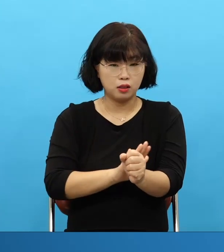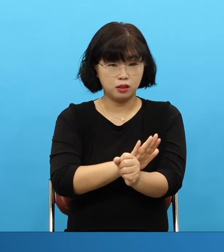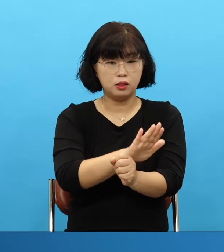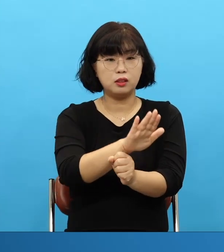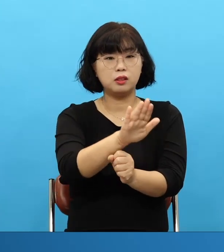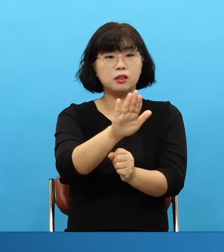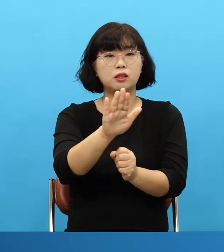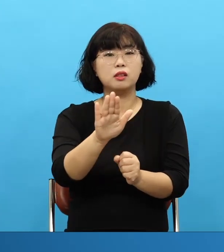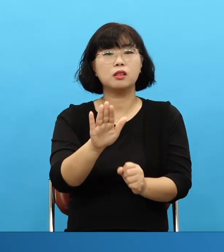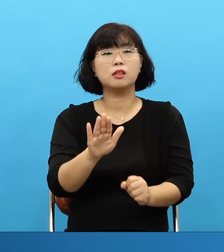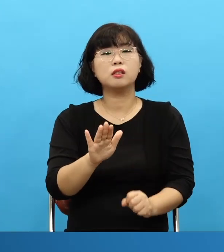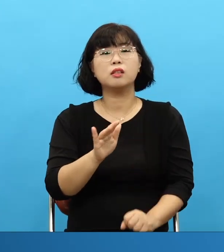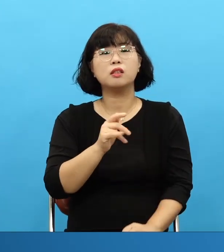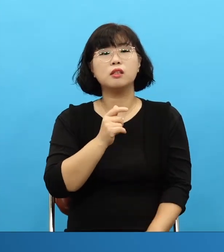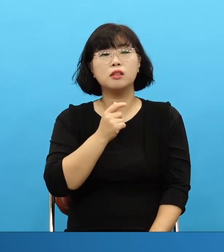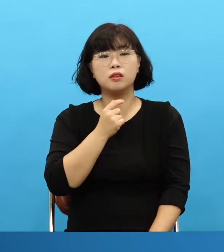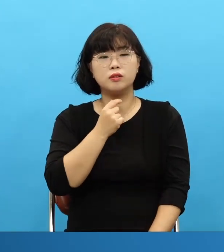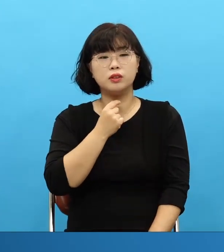사랑하니